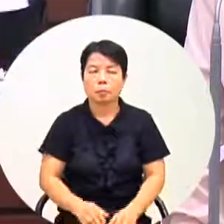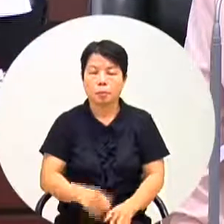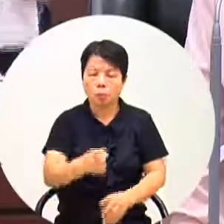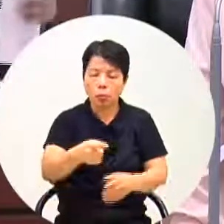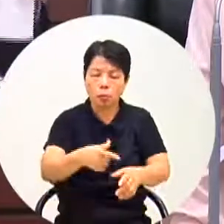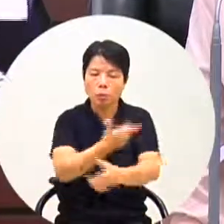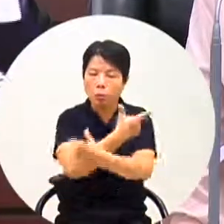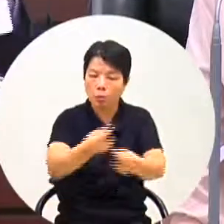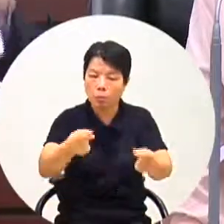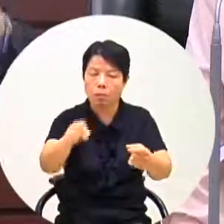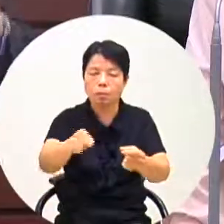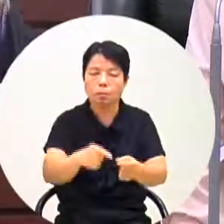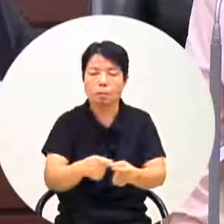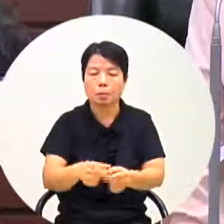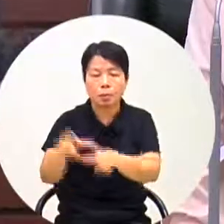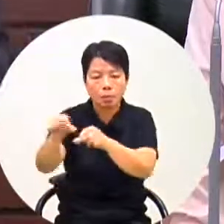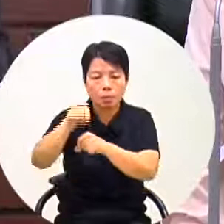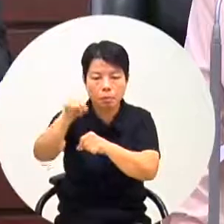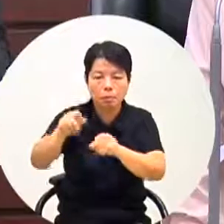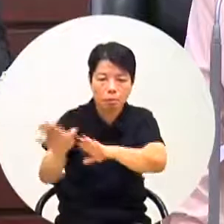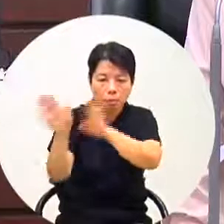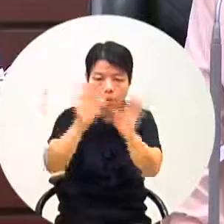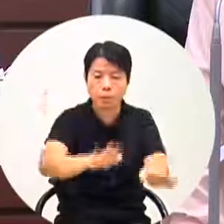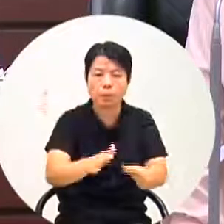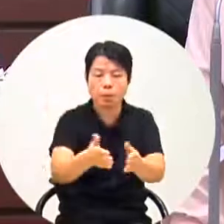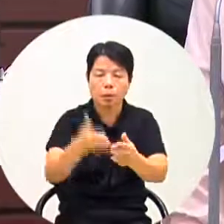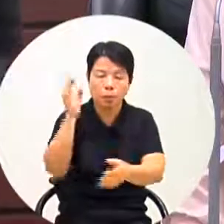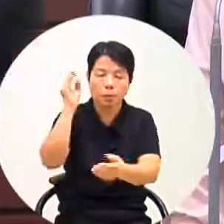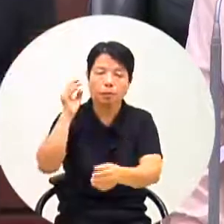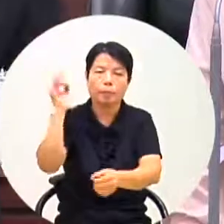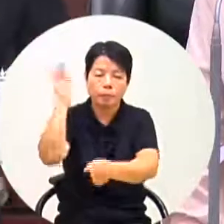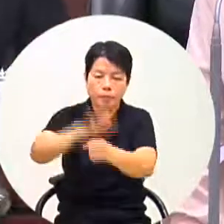准来去根据他的状况来去予以补偿。以上。